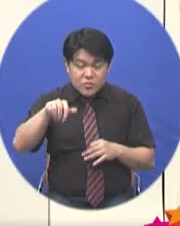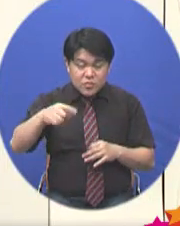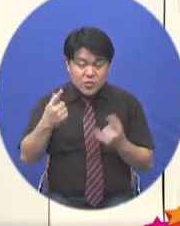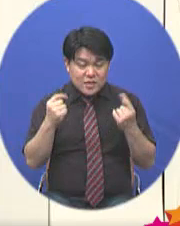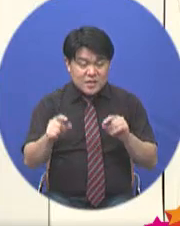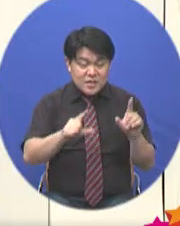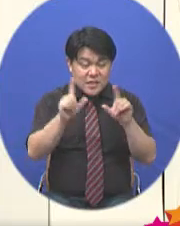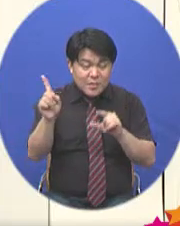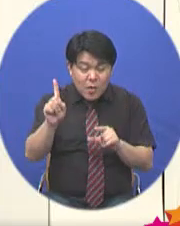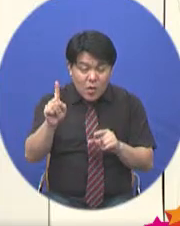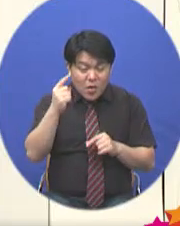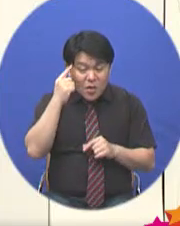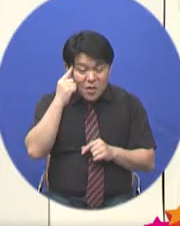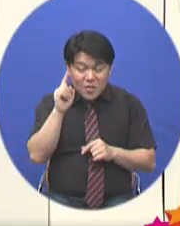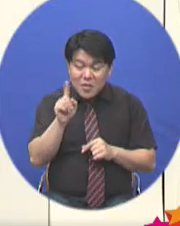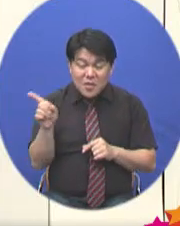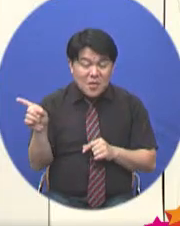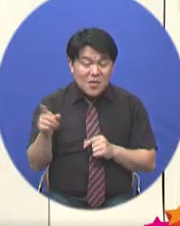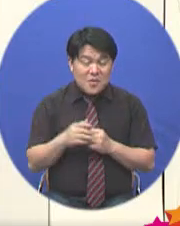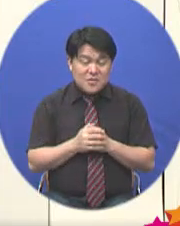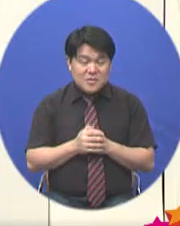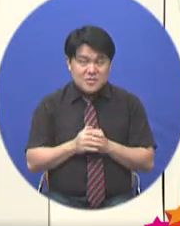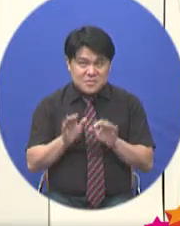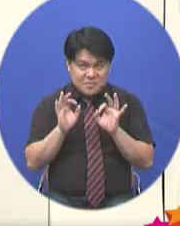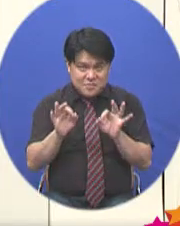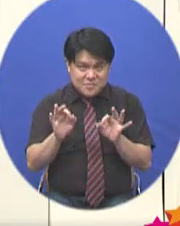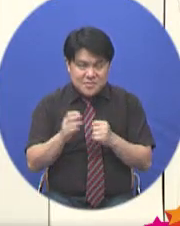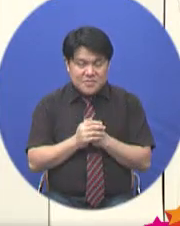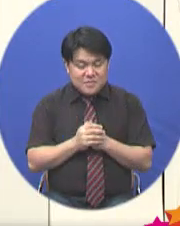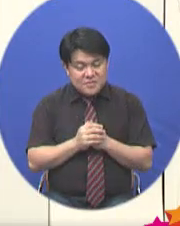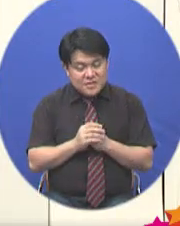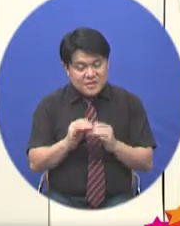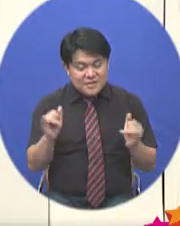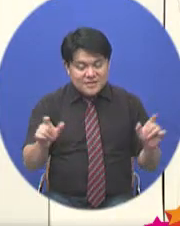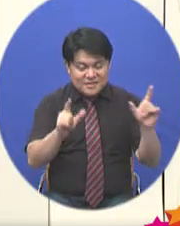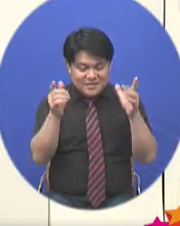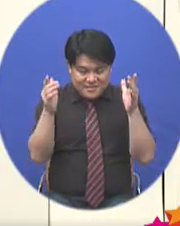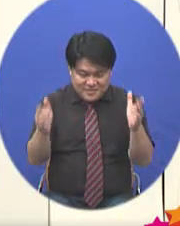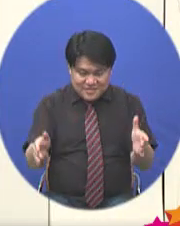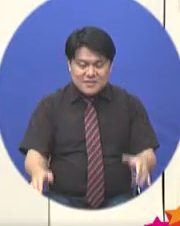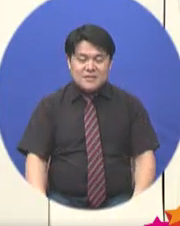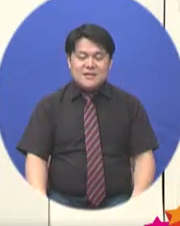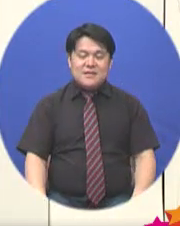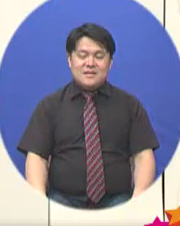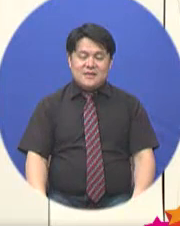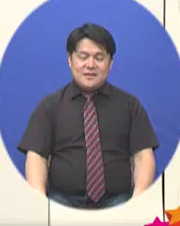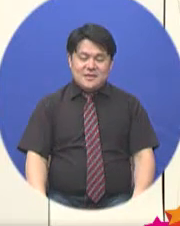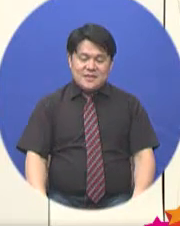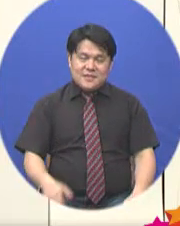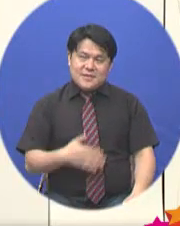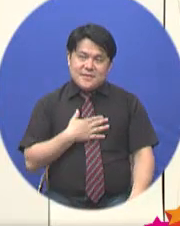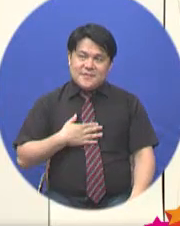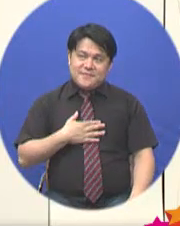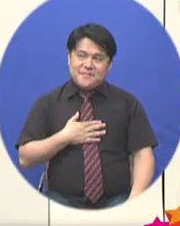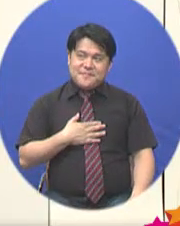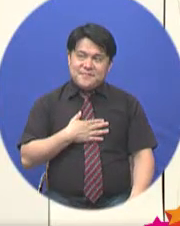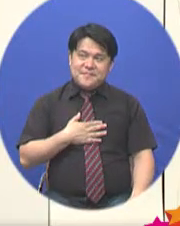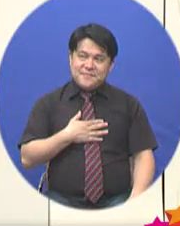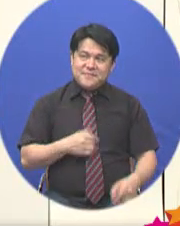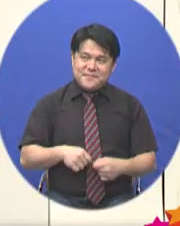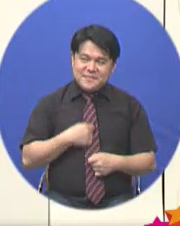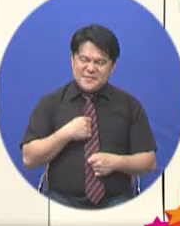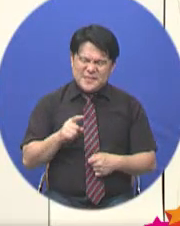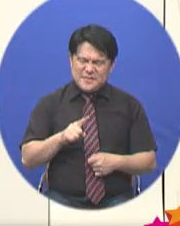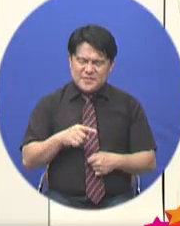어떤 인생이라고 생각하세요? 이렇게 좀 사람이 살다 보면은 그저 솔직히 평안하고